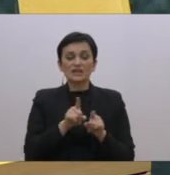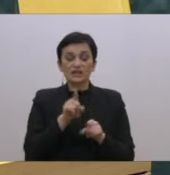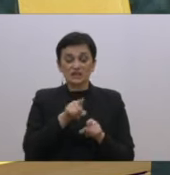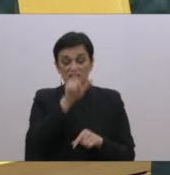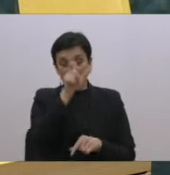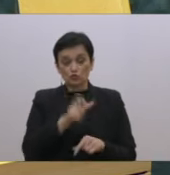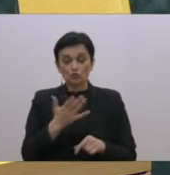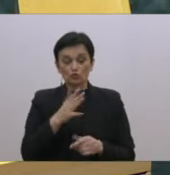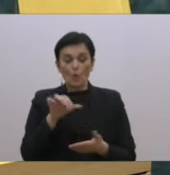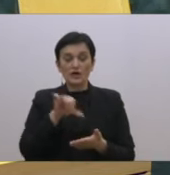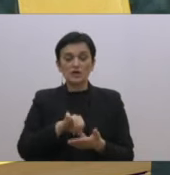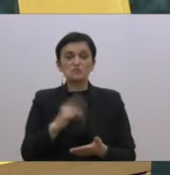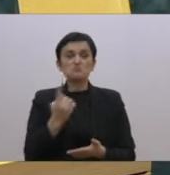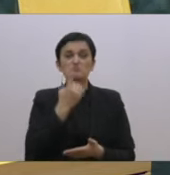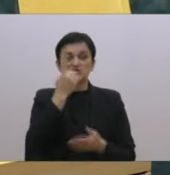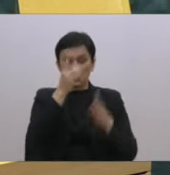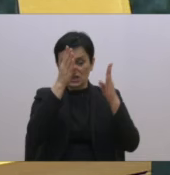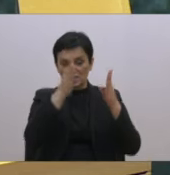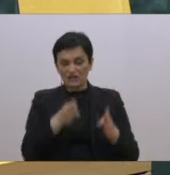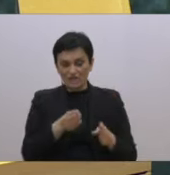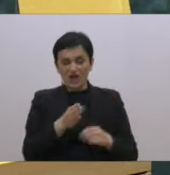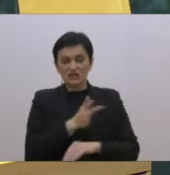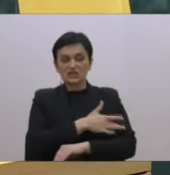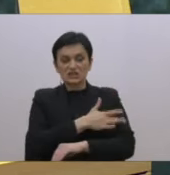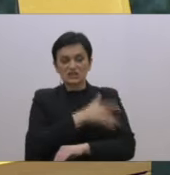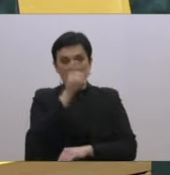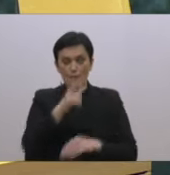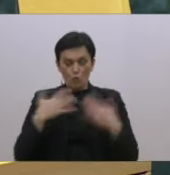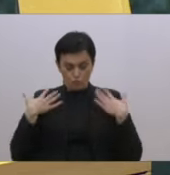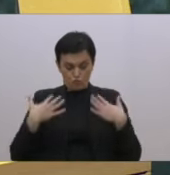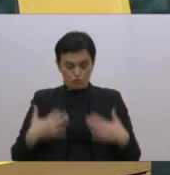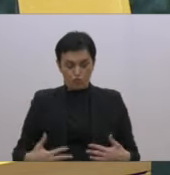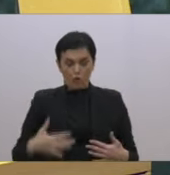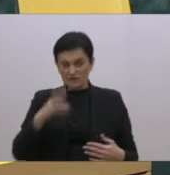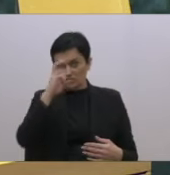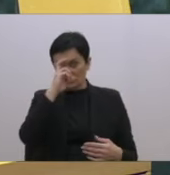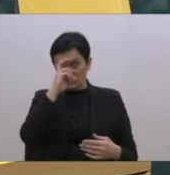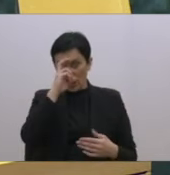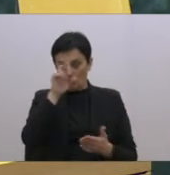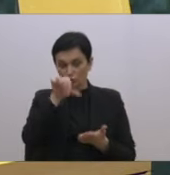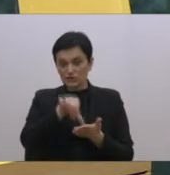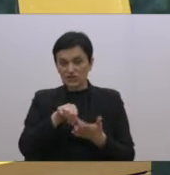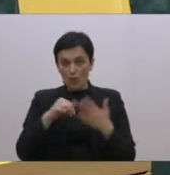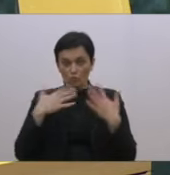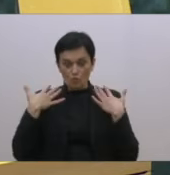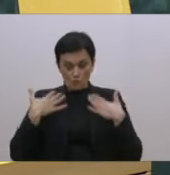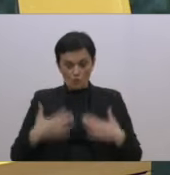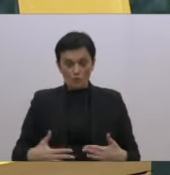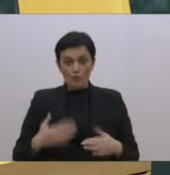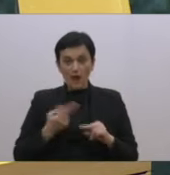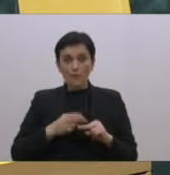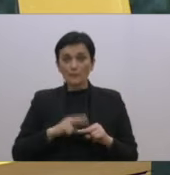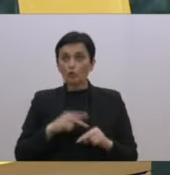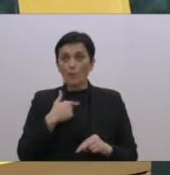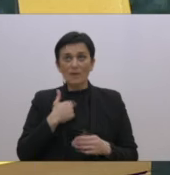რომელიც წარმოადგენს პირველ ადამიანს, დამსახურებულ ადამიანს ფორმაში, სახელმწიფოს წარმოადგენს ფორმაში. ამიტომ მე